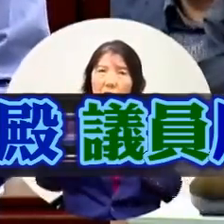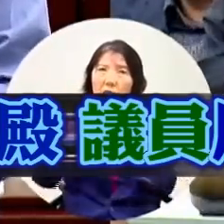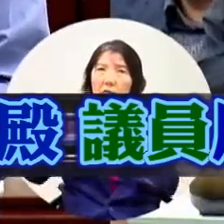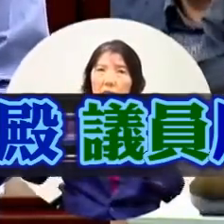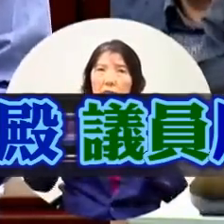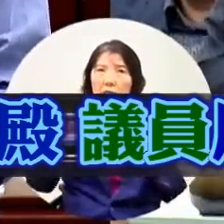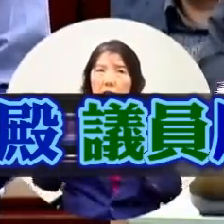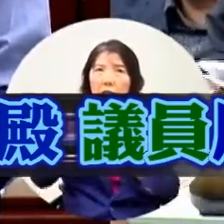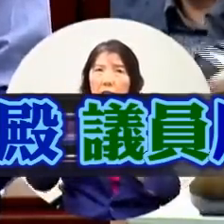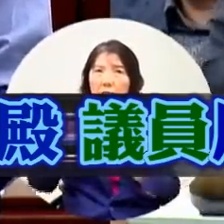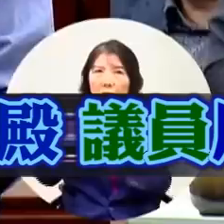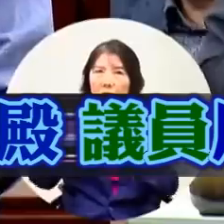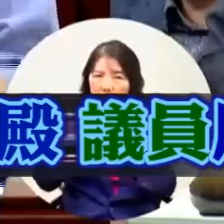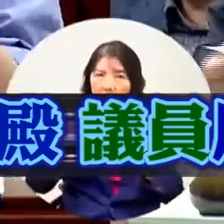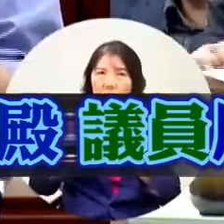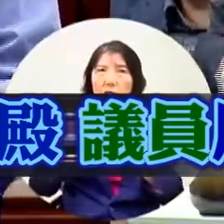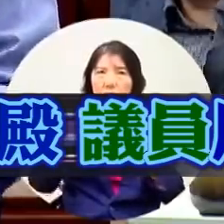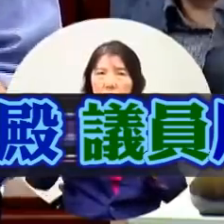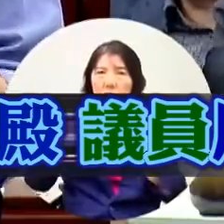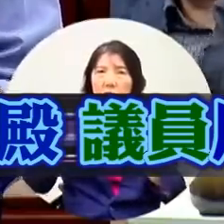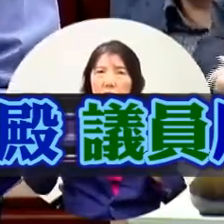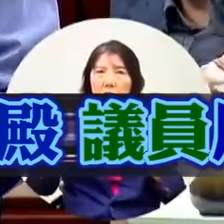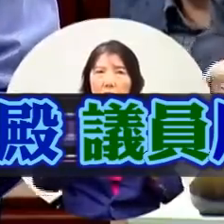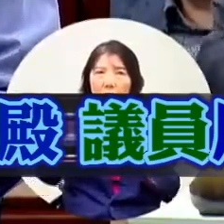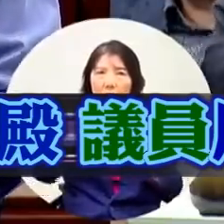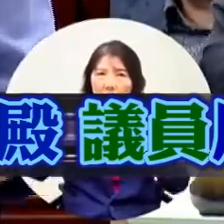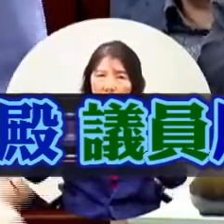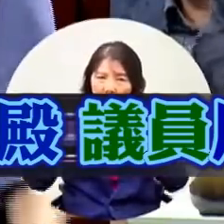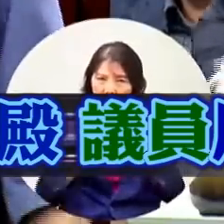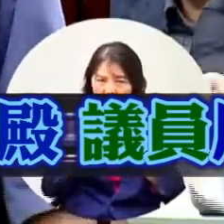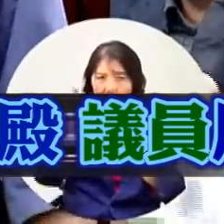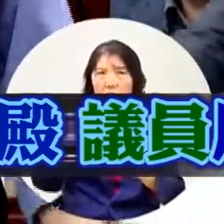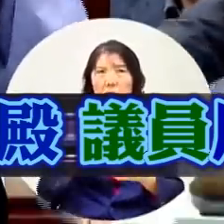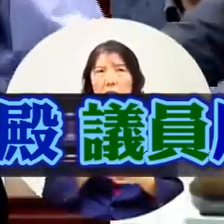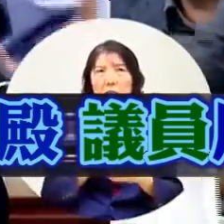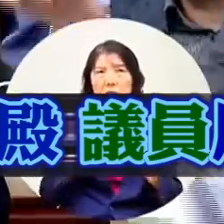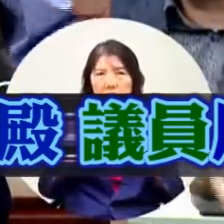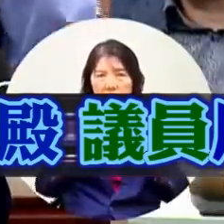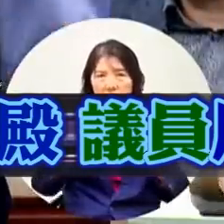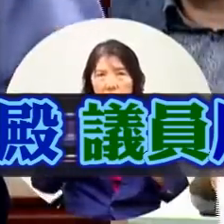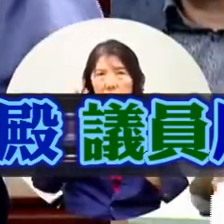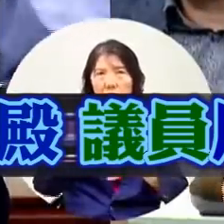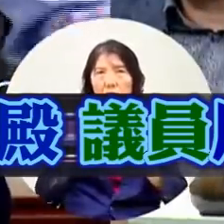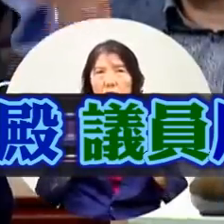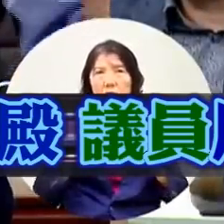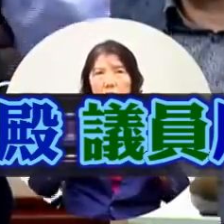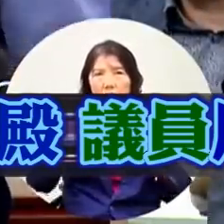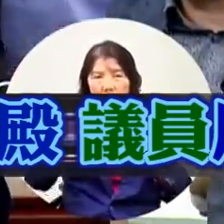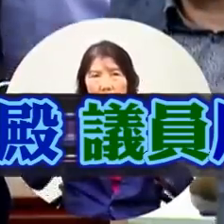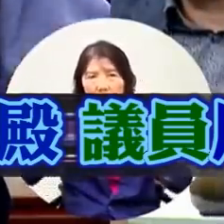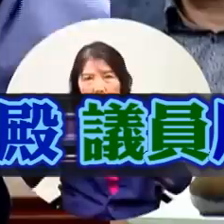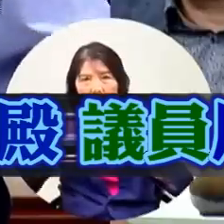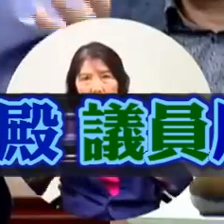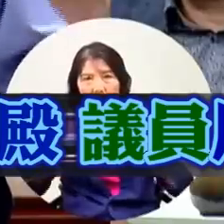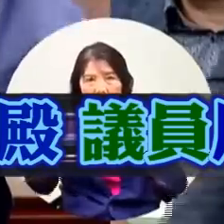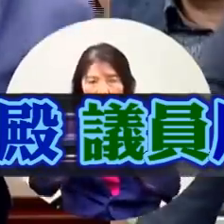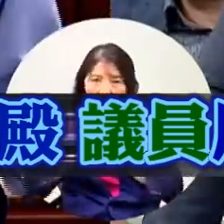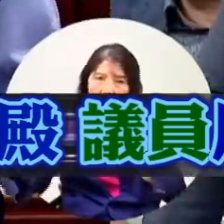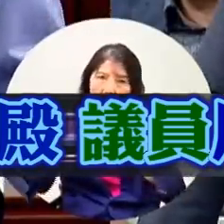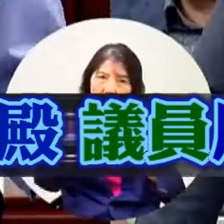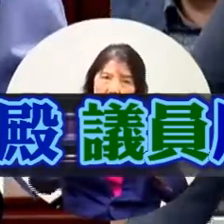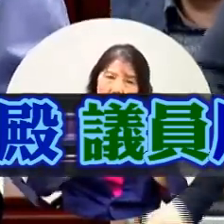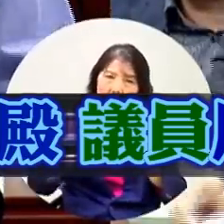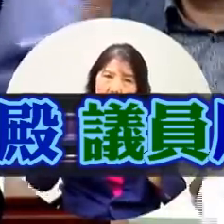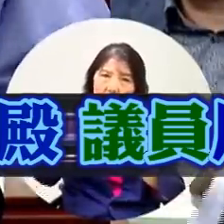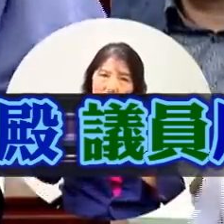带来大量就业机会。因为大量就业的机会，我们所有房地产的税收、个人所得的税收通